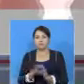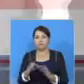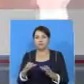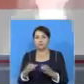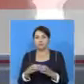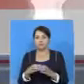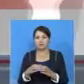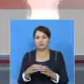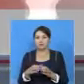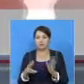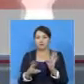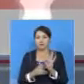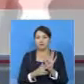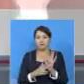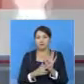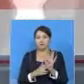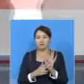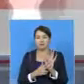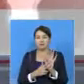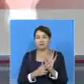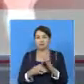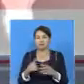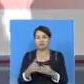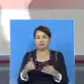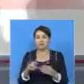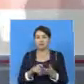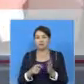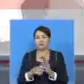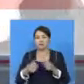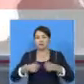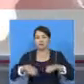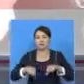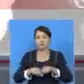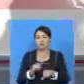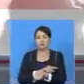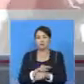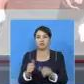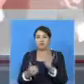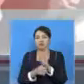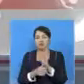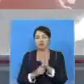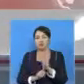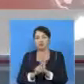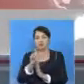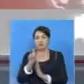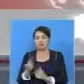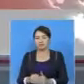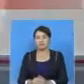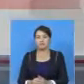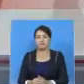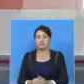округінде 8 учаскелік сайлау комиссиясы сағат 6-да жұмыстарын бастады.